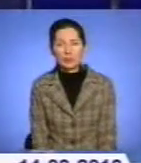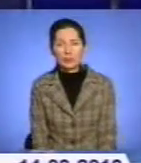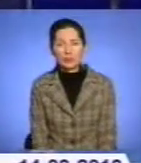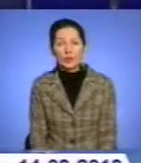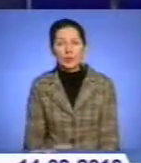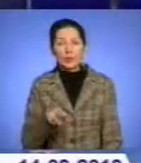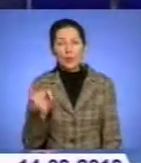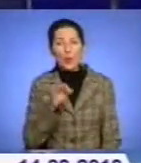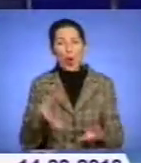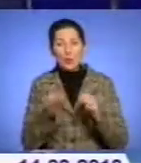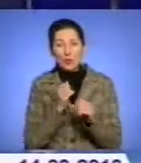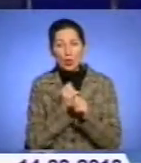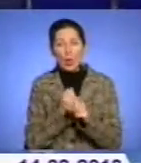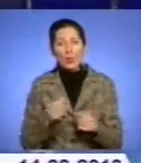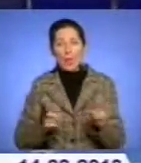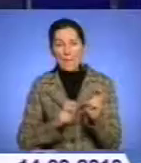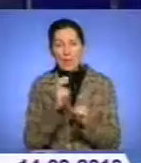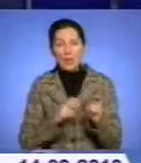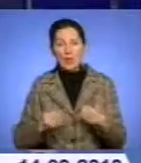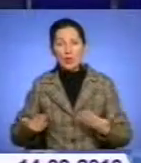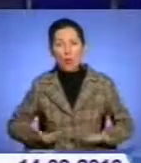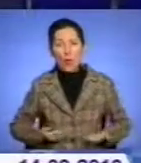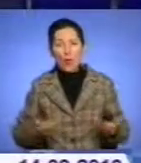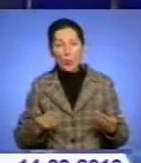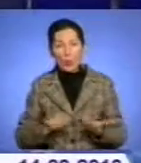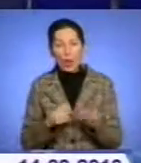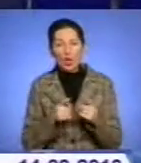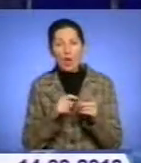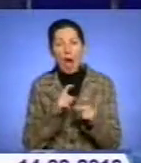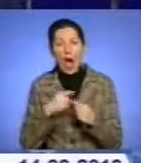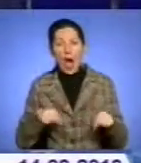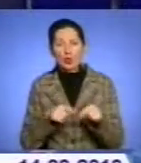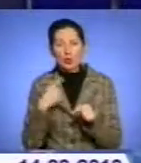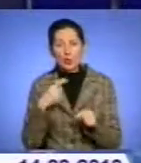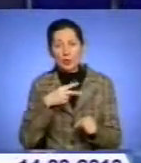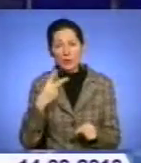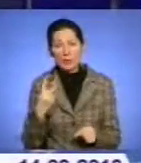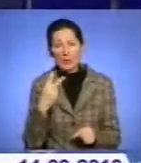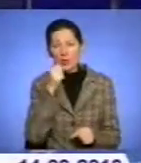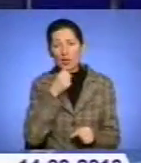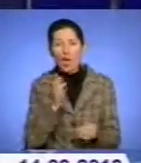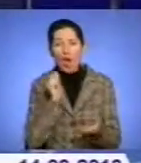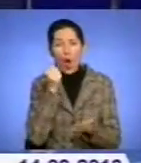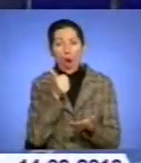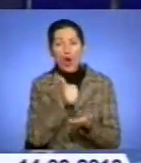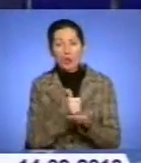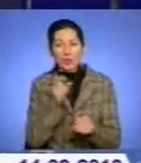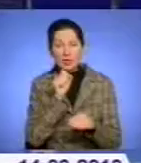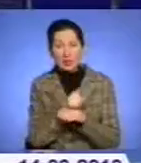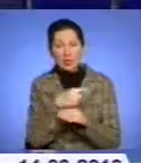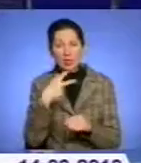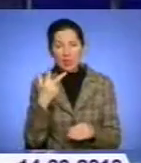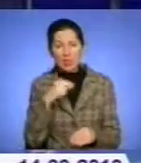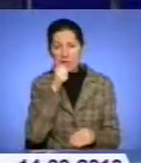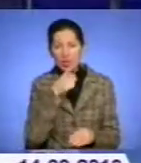Про підсумки роботи підприємств житлово-комунальної галузі області за 2012 рік та основні завдання на 2013 йшлося на нараді, яка